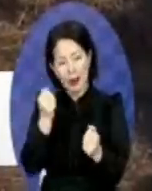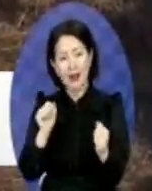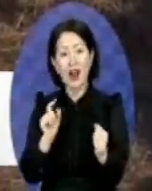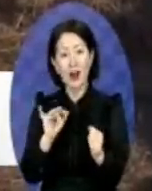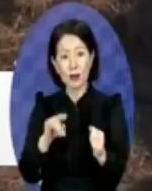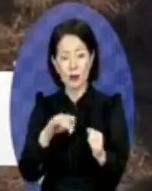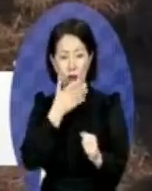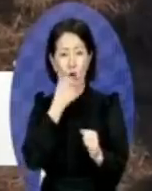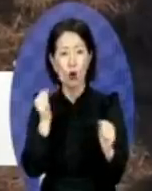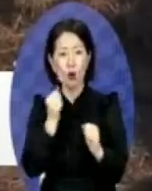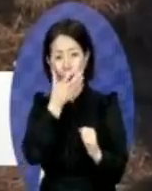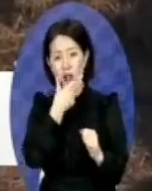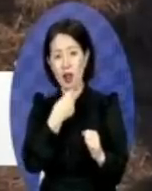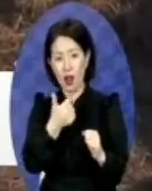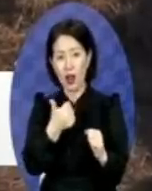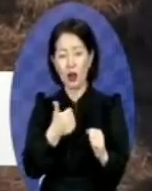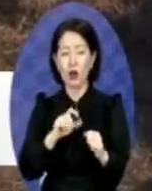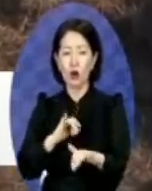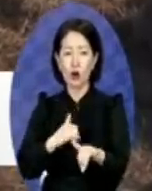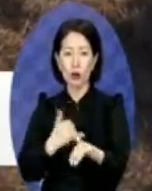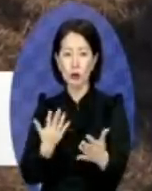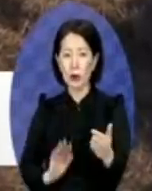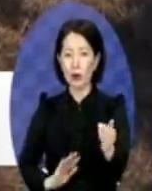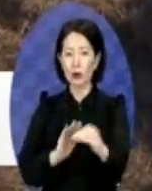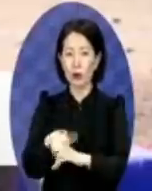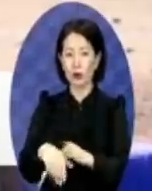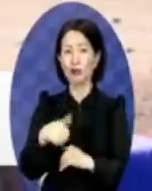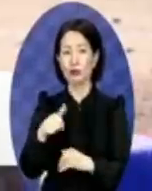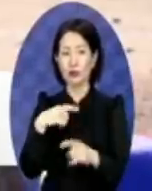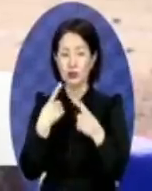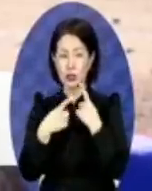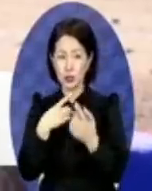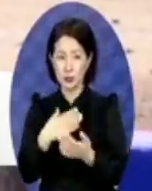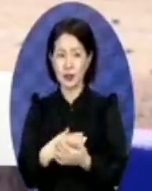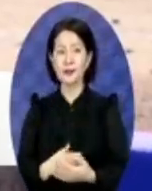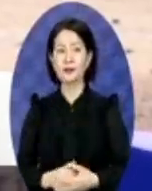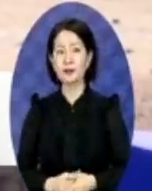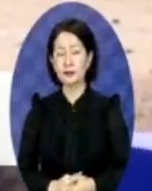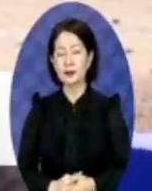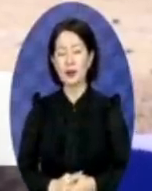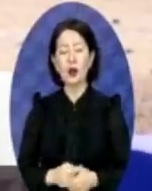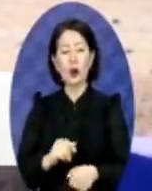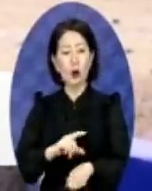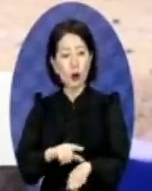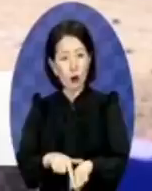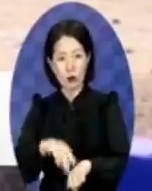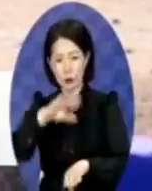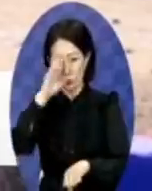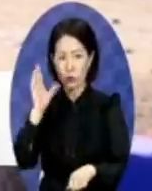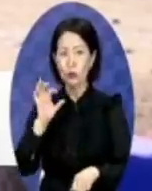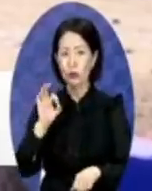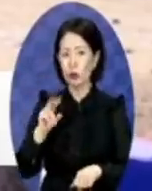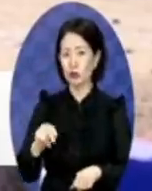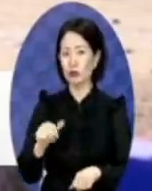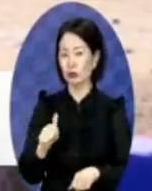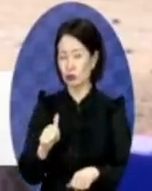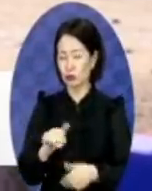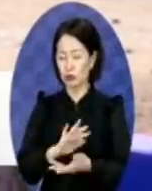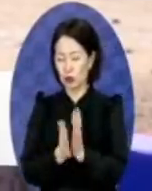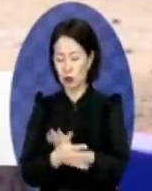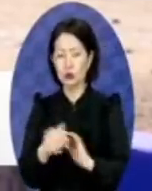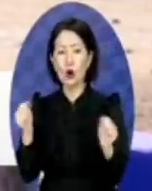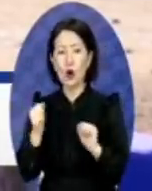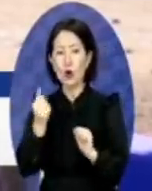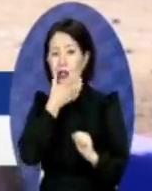сайхан өвөл болж гарц хохирлгүй давснаа ярьж байна. Оройтсон 100 болсон ч гэсэн сайхан өвөл боллоо л